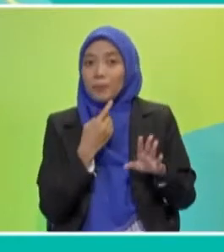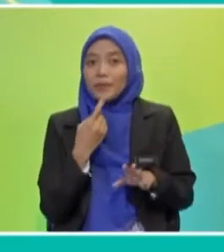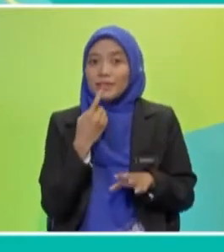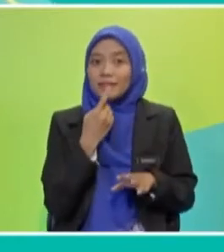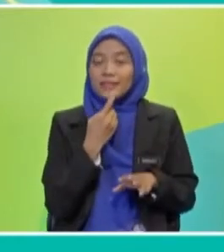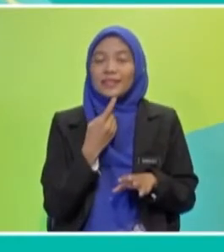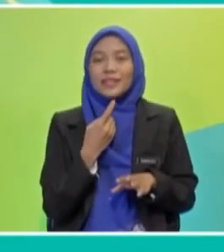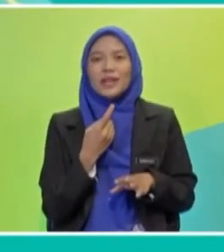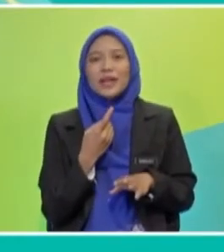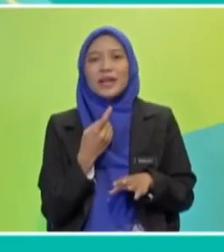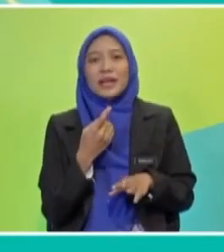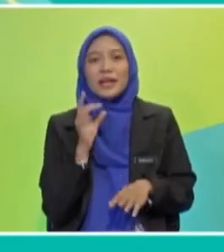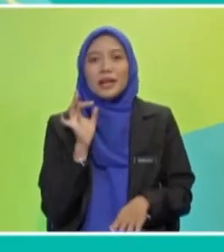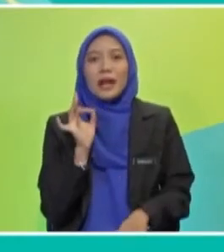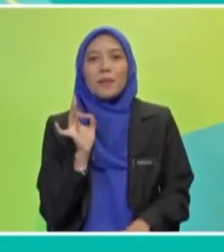Laju.